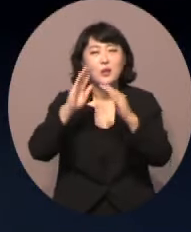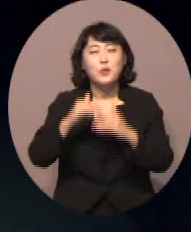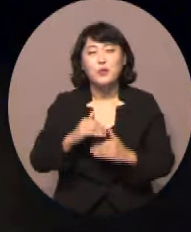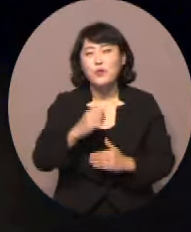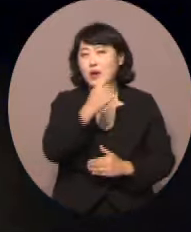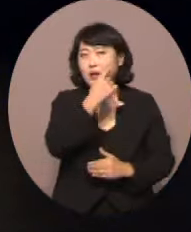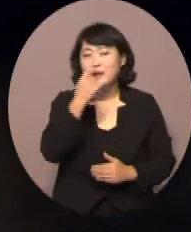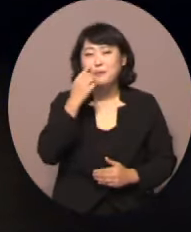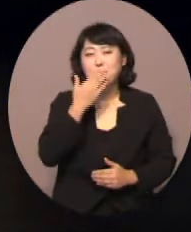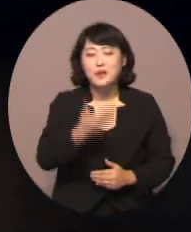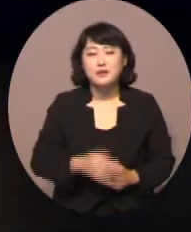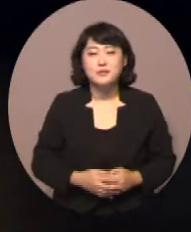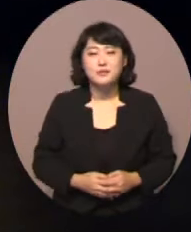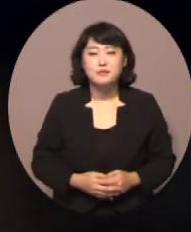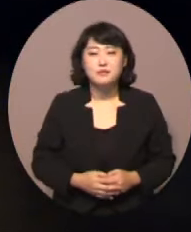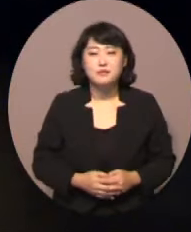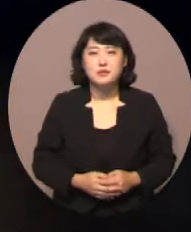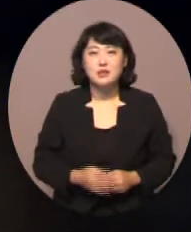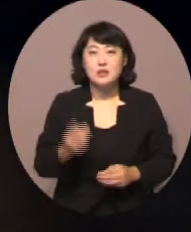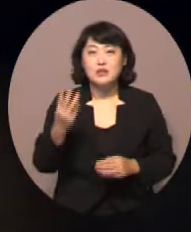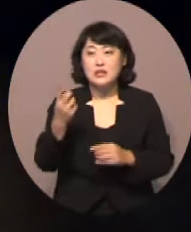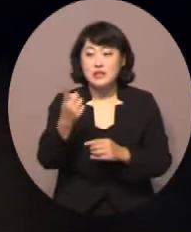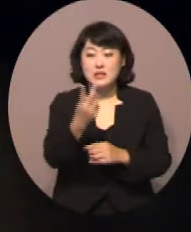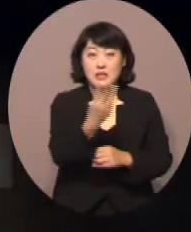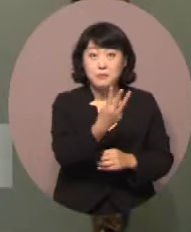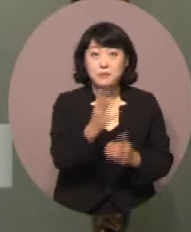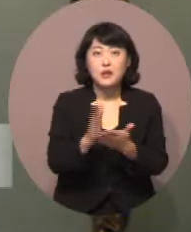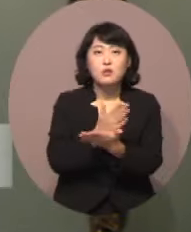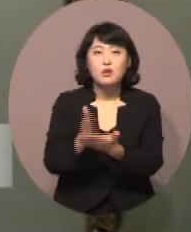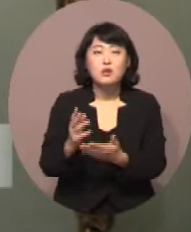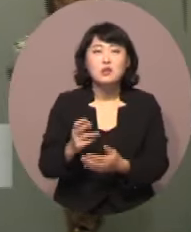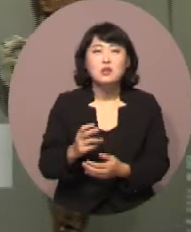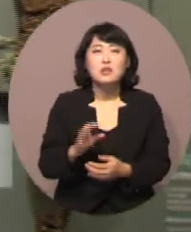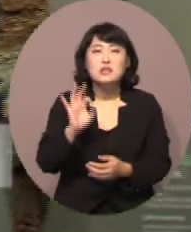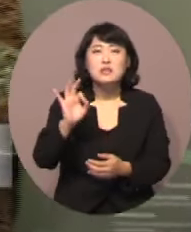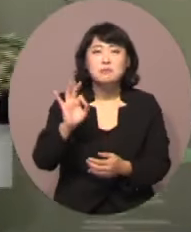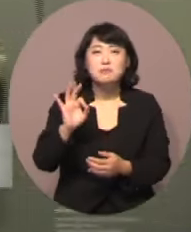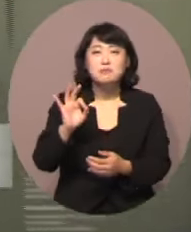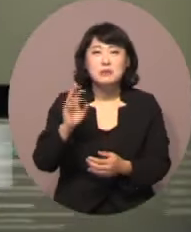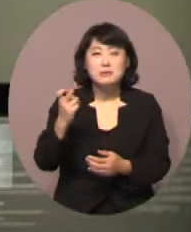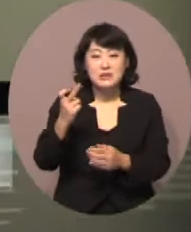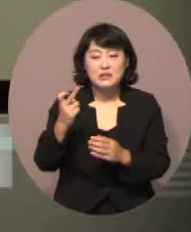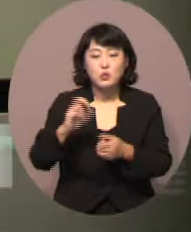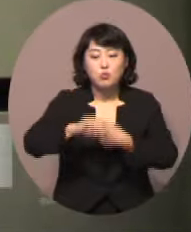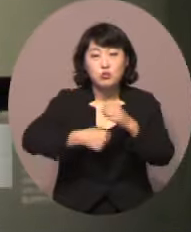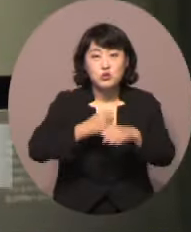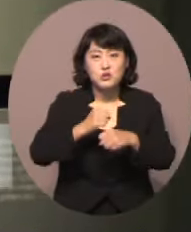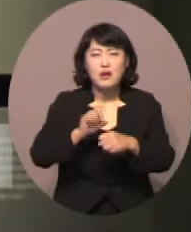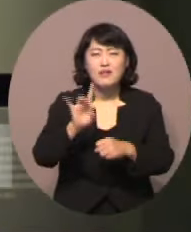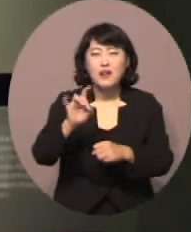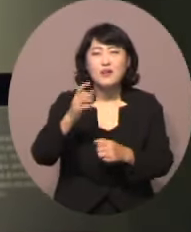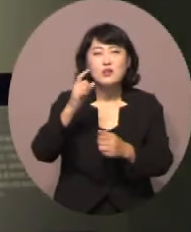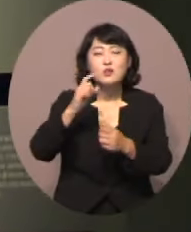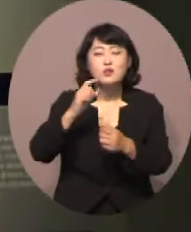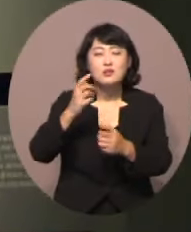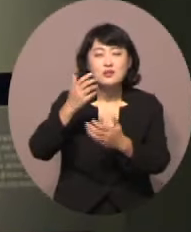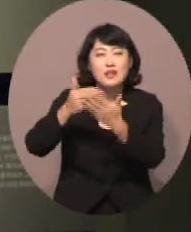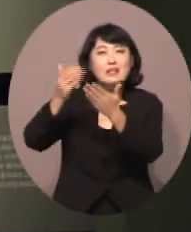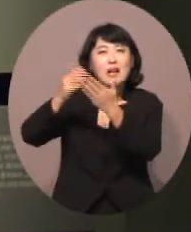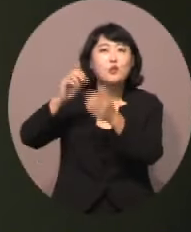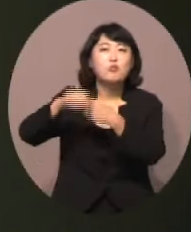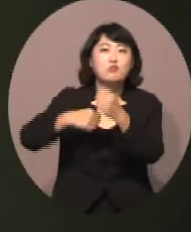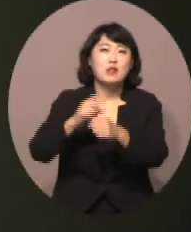있는. 특히 3부로 나눠 구성한 이번 전시는 12지 동물 중 유일한 상상의 동물인 용을 구현해낸 과정은